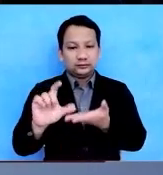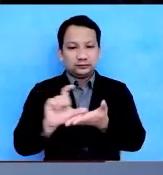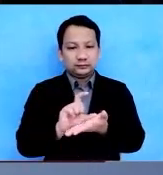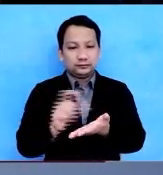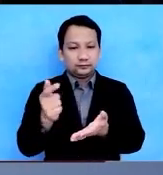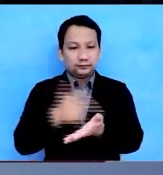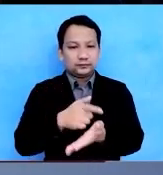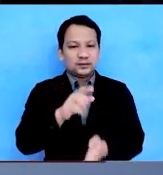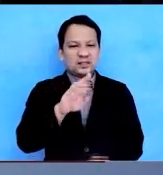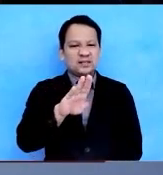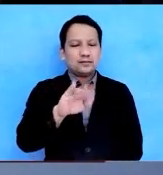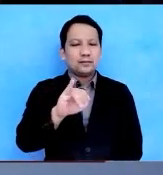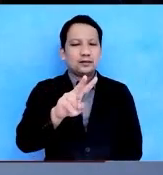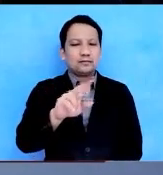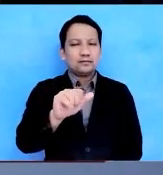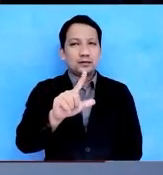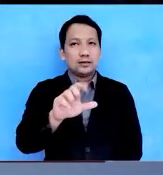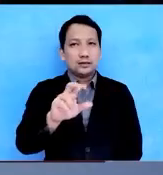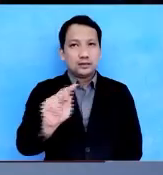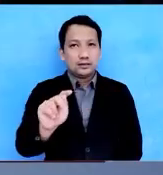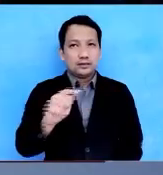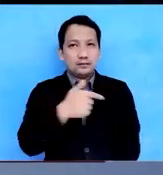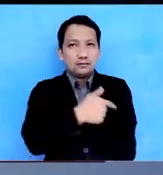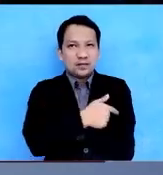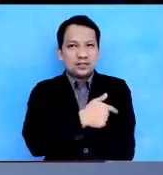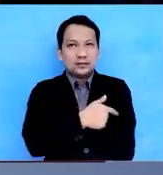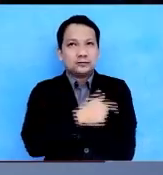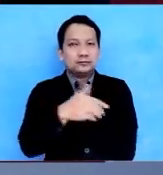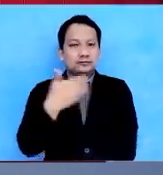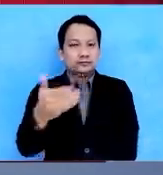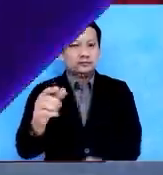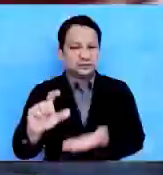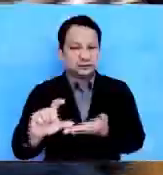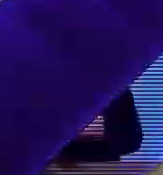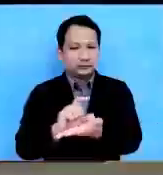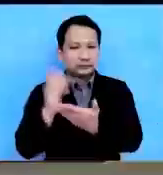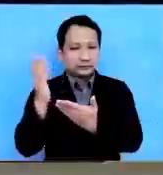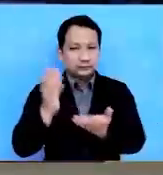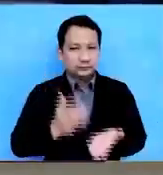bivalent vaccines. Nasa frontline ng balitang yan, si JC Cosico.